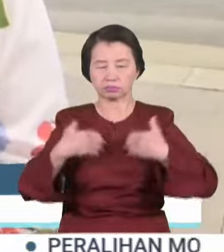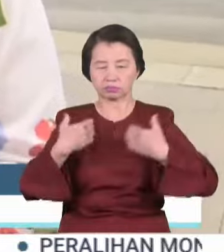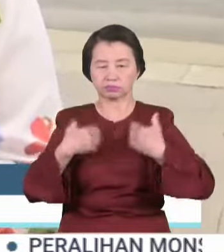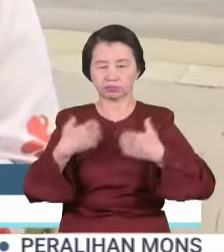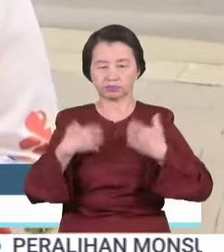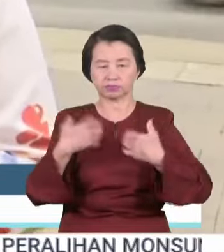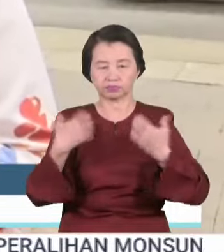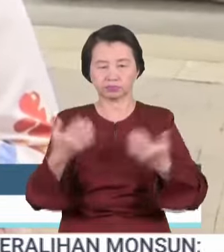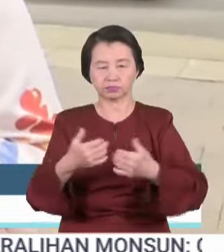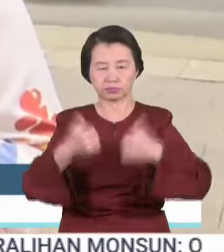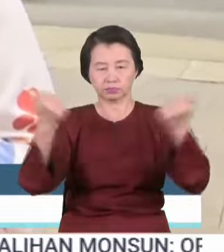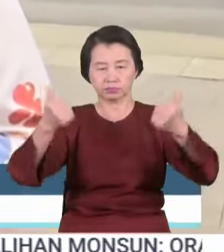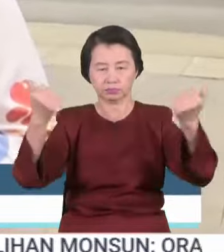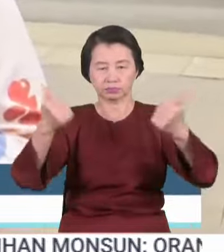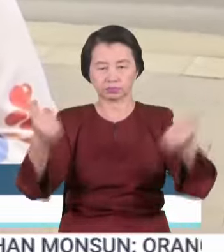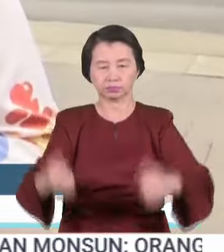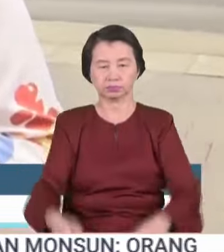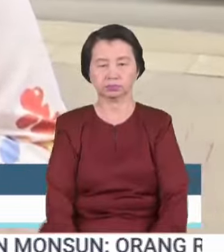kemeriahan Aidilfitri.